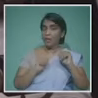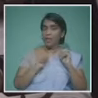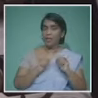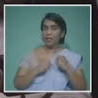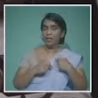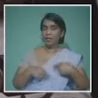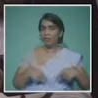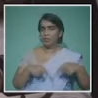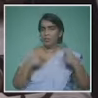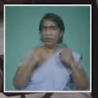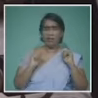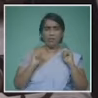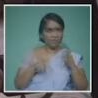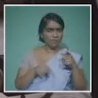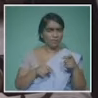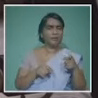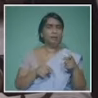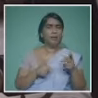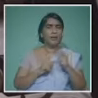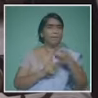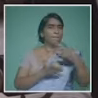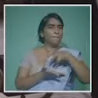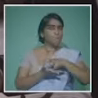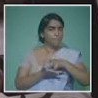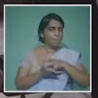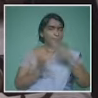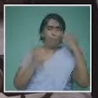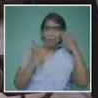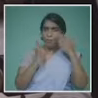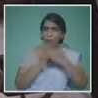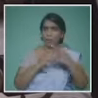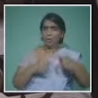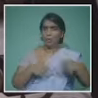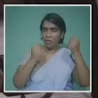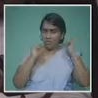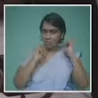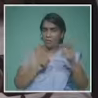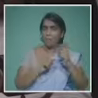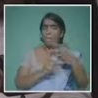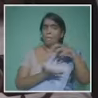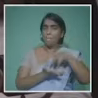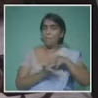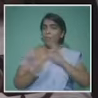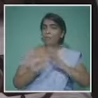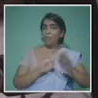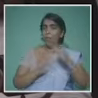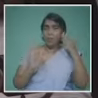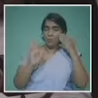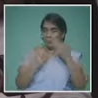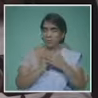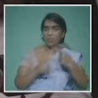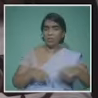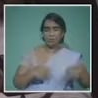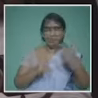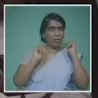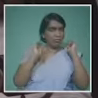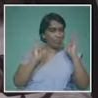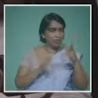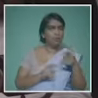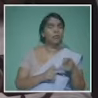තර්කේ වළංගුණාන් පළාත් සභා සම්බන්ධයෙන් මේ තර්කයේ වළංගුනම් පළාත් පාලන ආයතන සම්බන්ධයෙන් මේ තර්කයේ